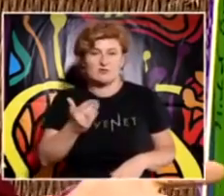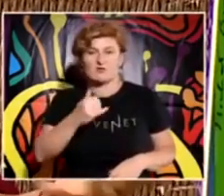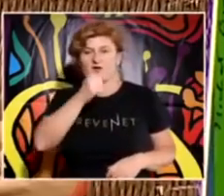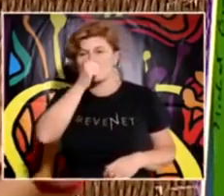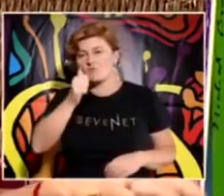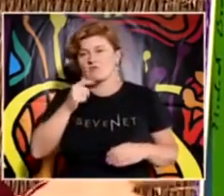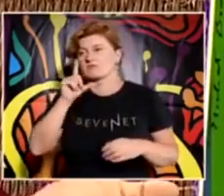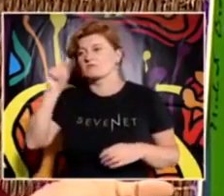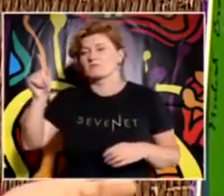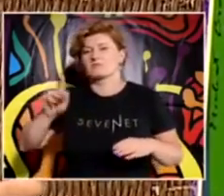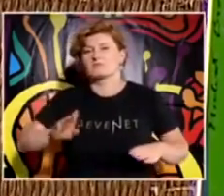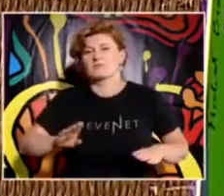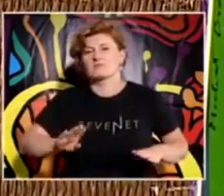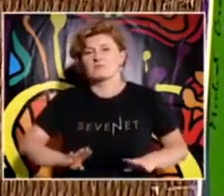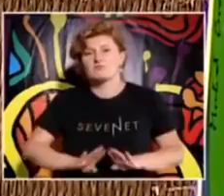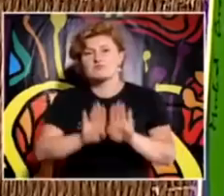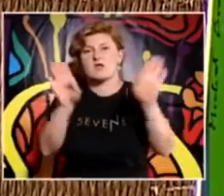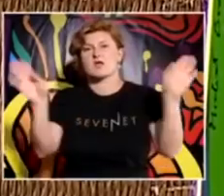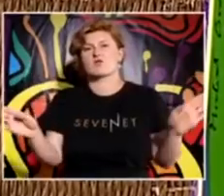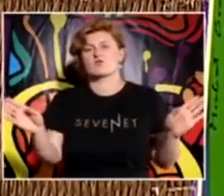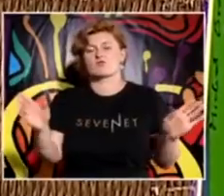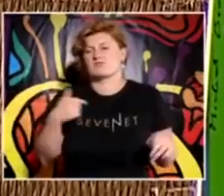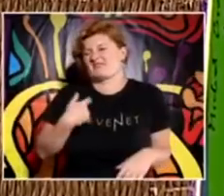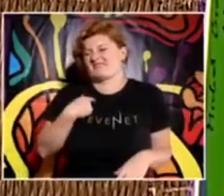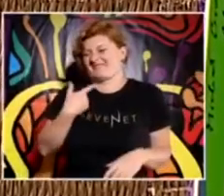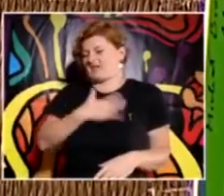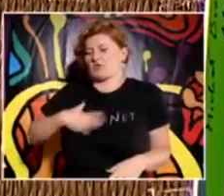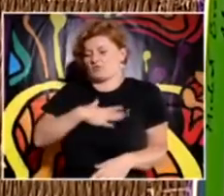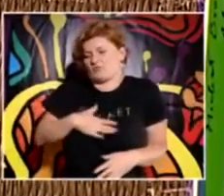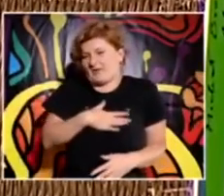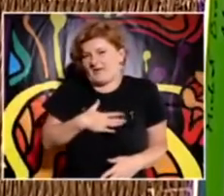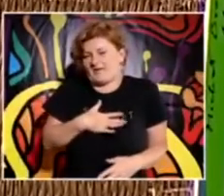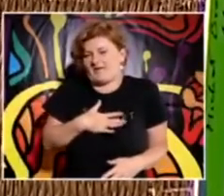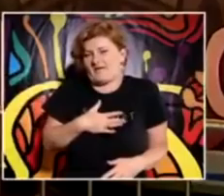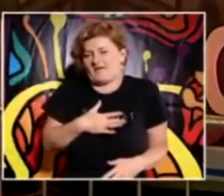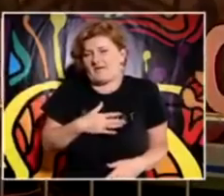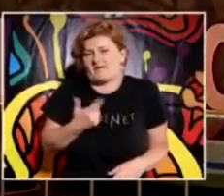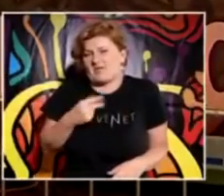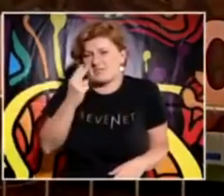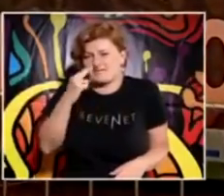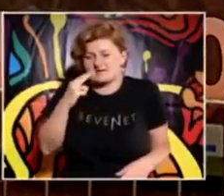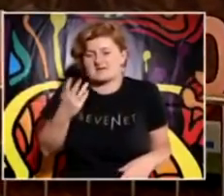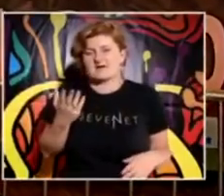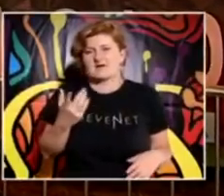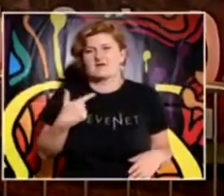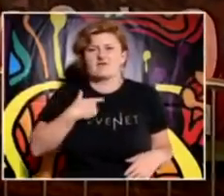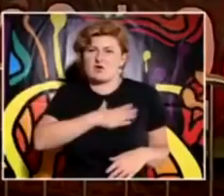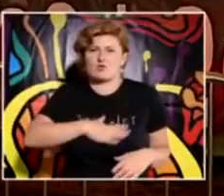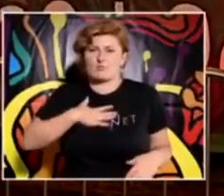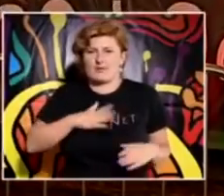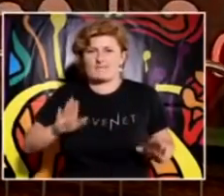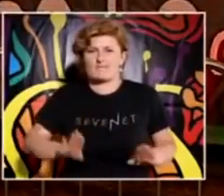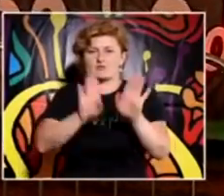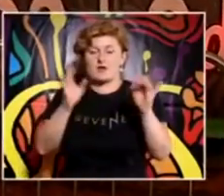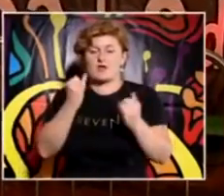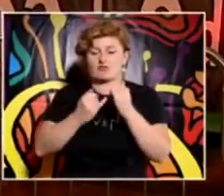muzeum, którego nienawidzę tak na dobrą sprawę. Nie lubię muzeów, więc jak mój partner by chciał iść do